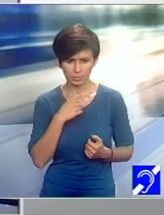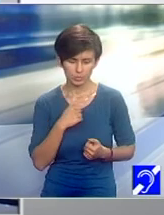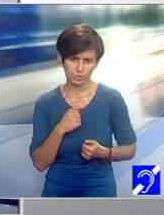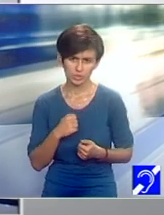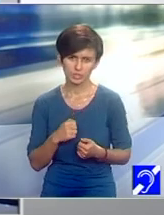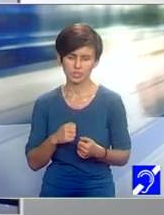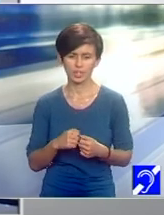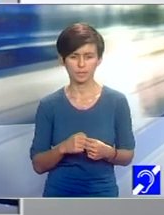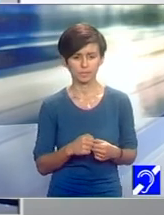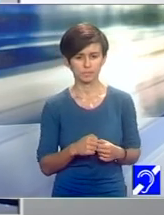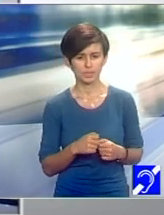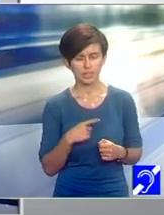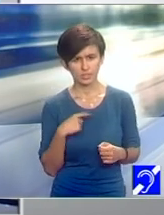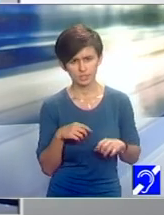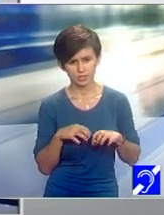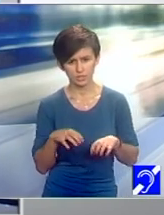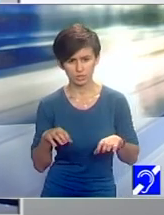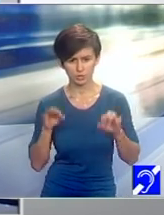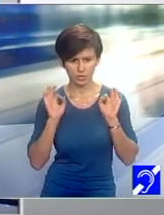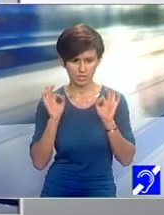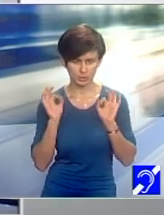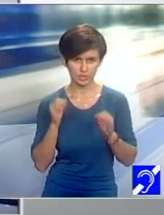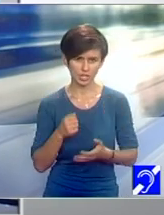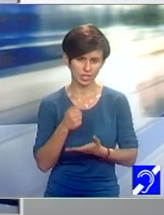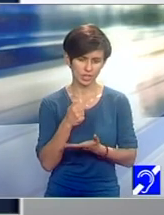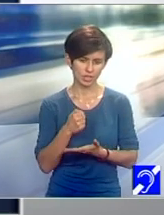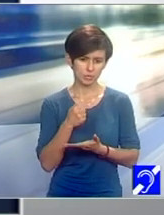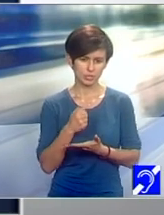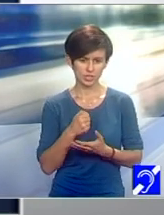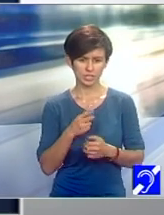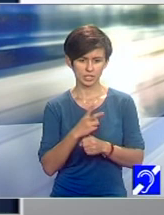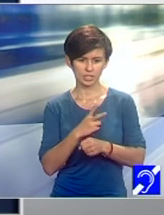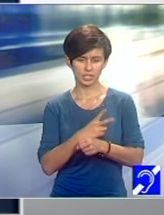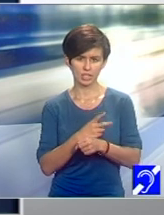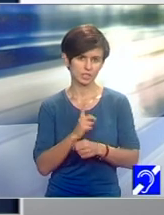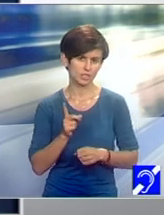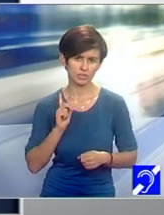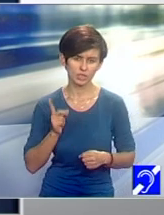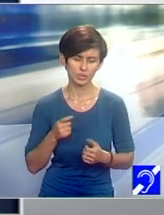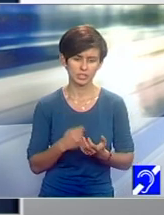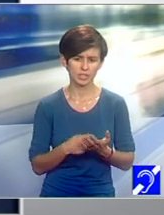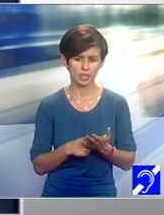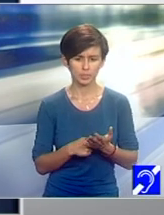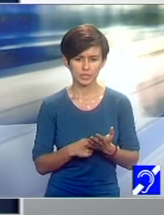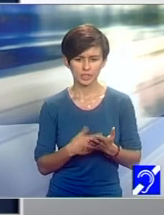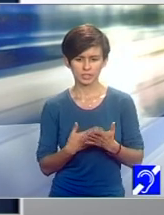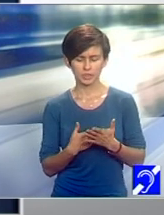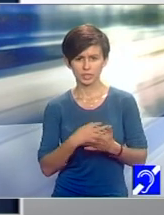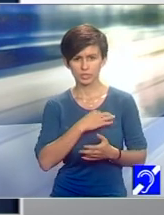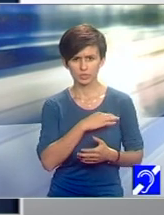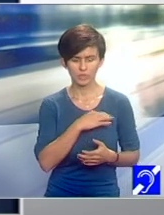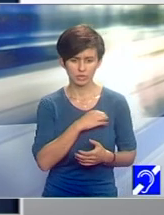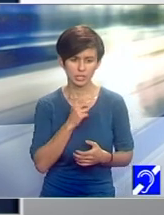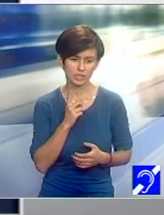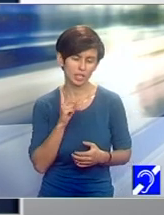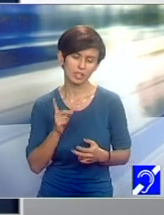locuri speciale, desigur, care sunt bugetate la stat, adică nu trebuie să plătească cineva pentru a face studii universitare, dar ar trebui ajutat și